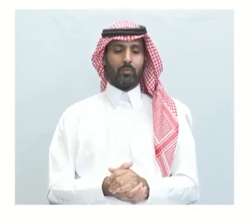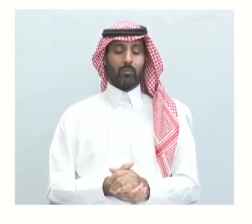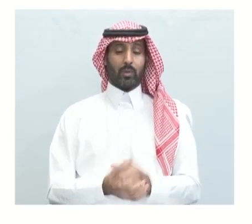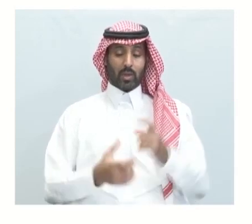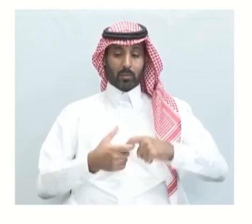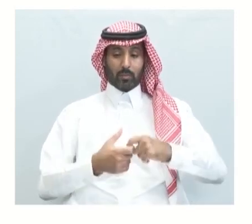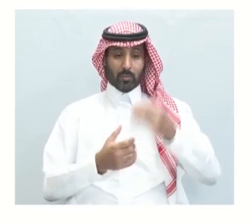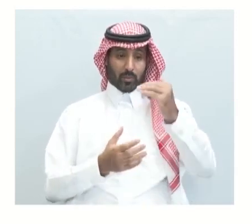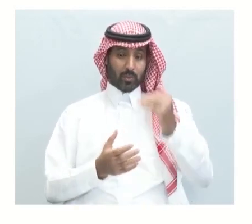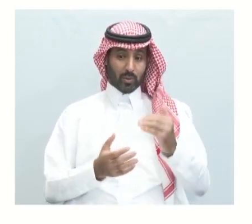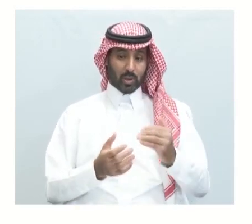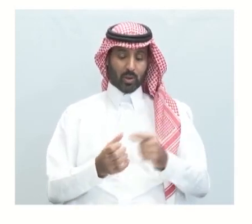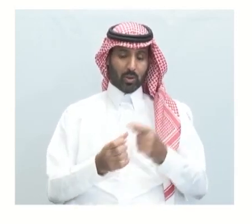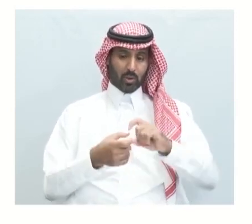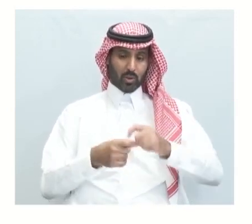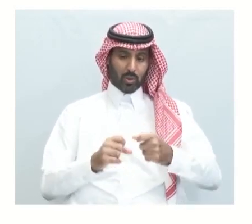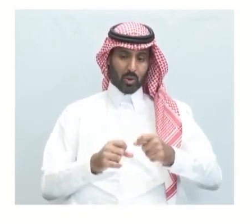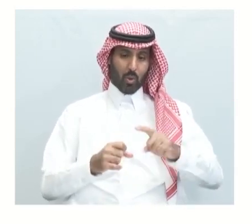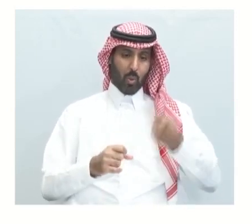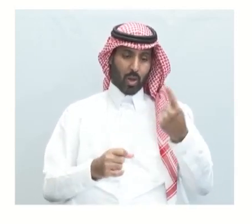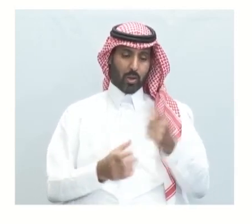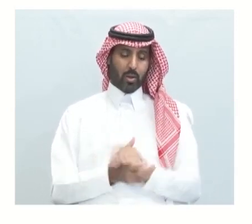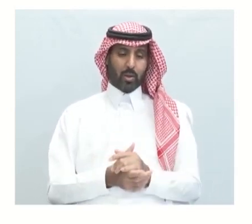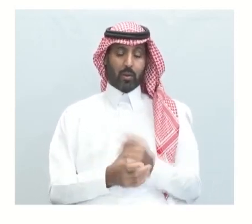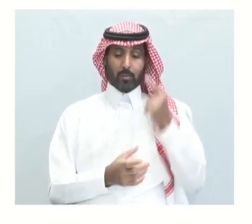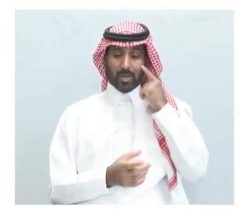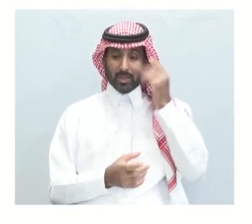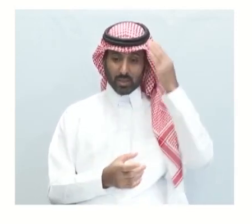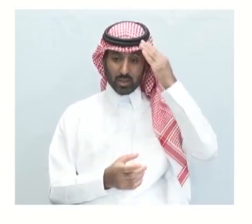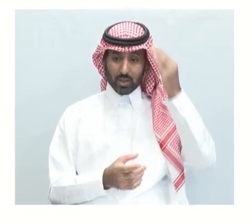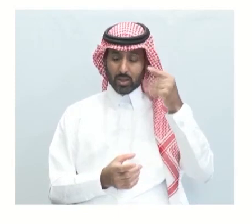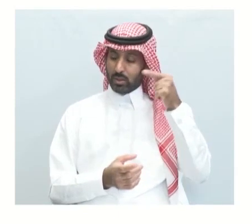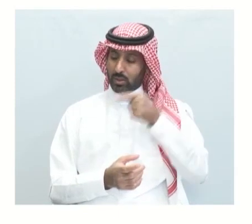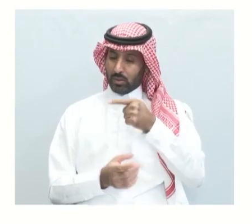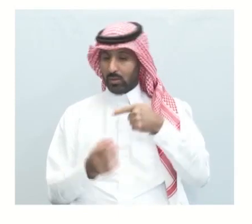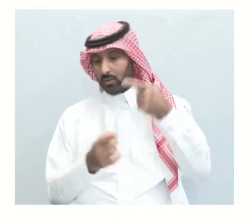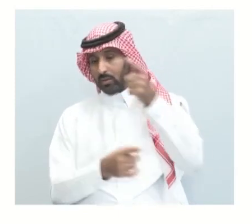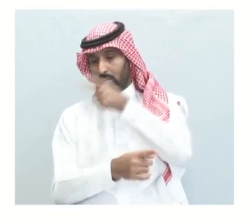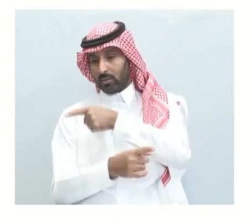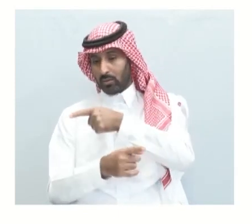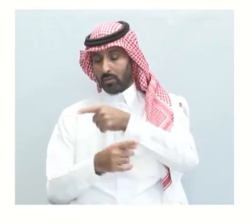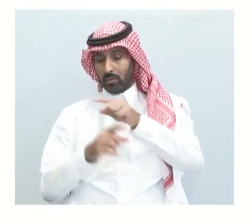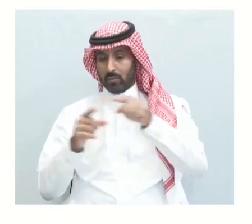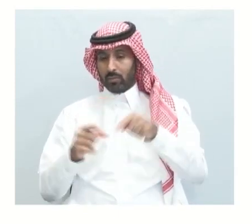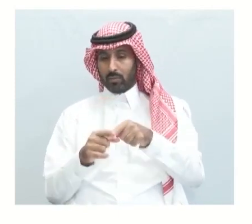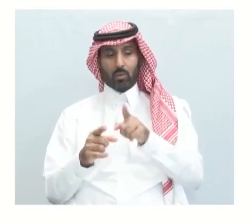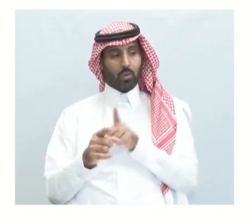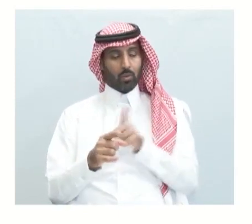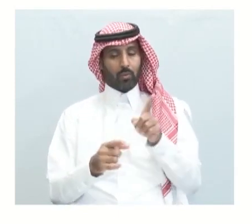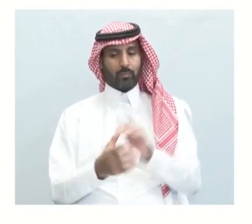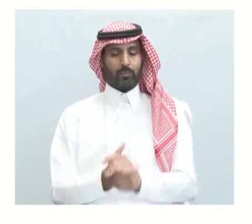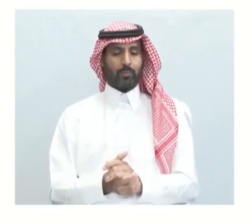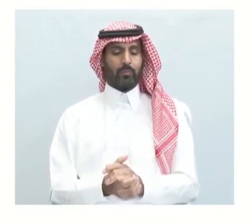مترابطه تحتوي على عقده واحده وهذا المره سنستخدم مؤشر الراس للاشاره الى العقده الاولى اذا